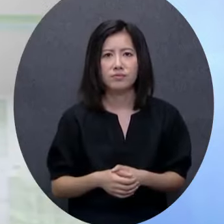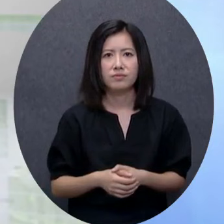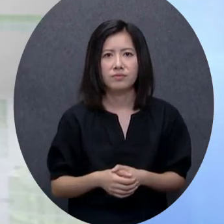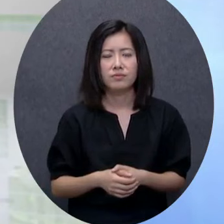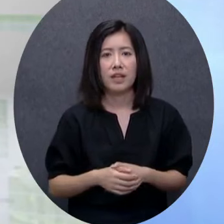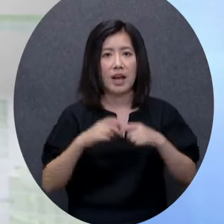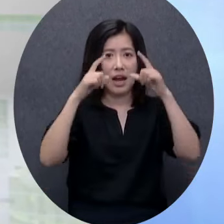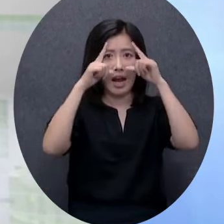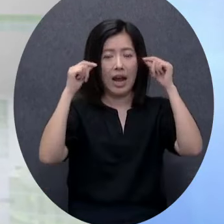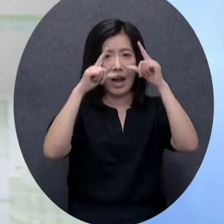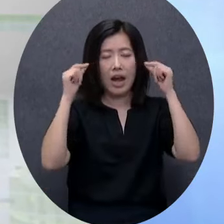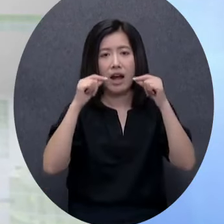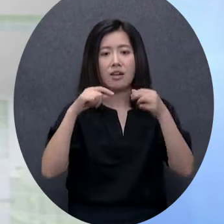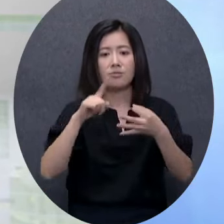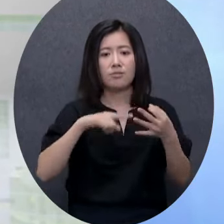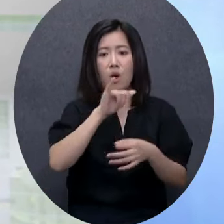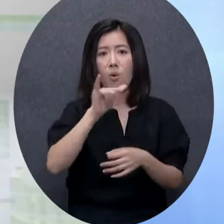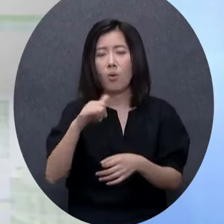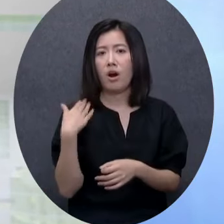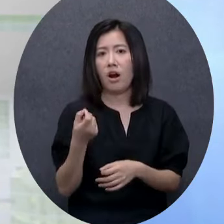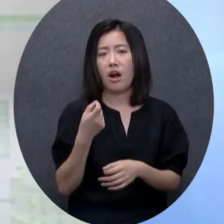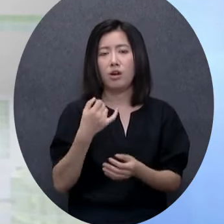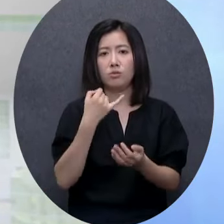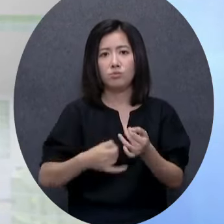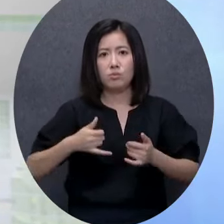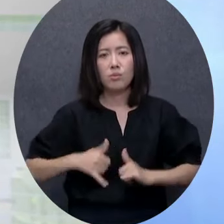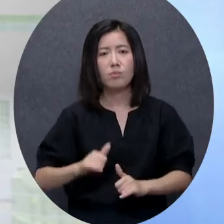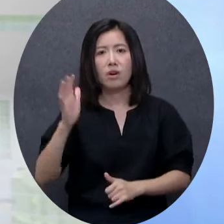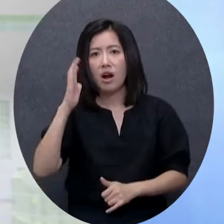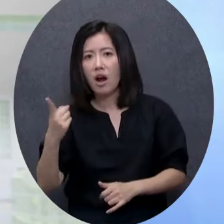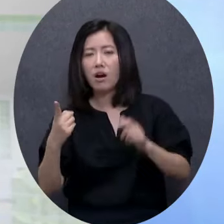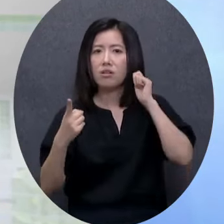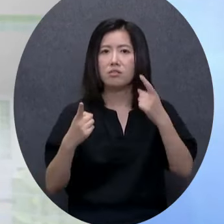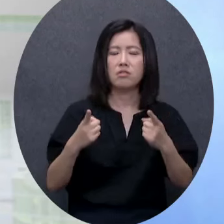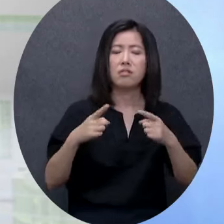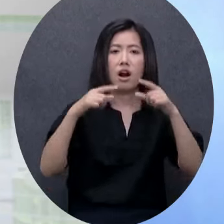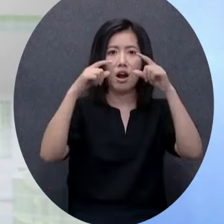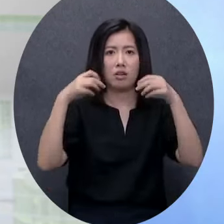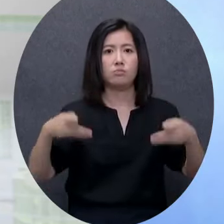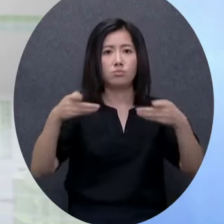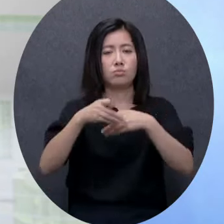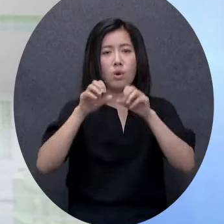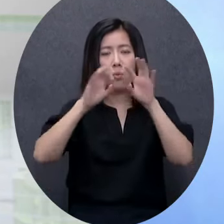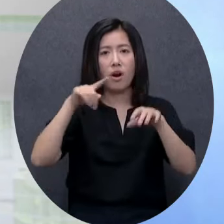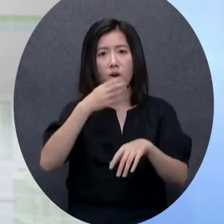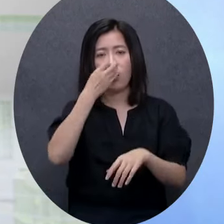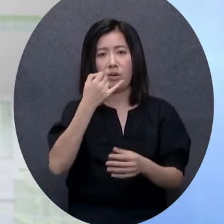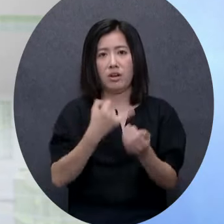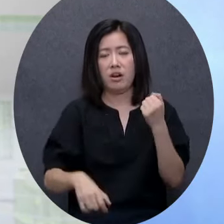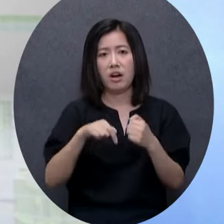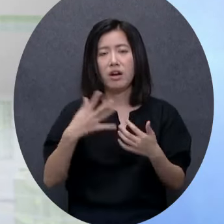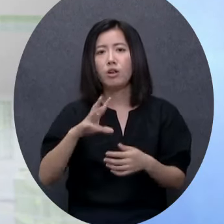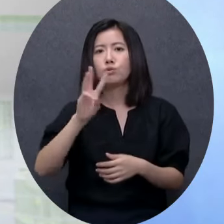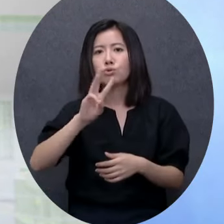大熊猫盈盈日前诞下一对龙凤胎，海洋公园话呢对港产大熊猫 BB 进入收水